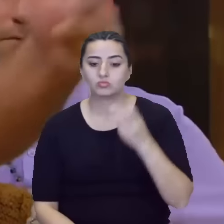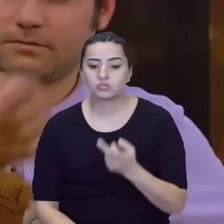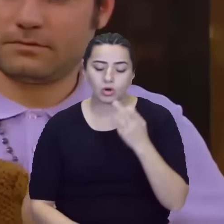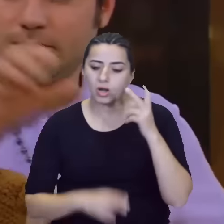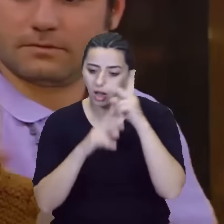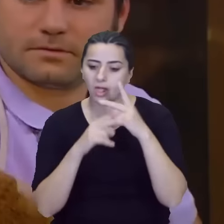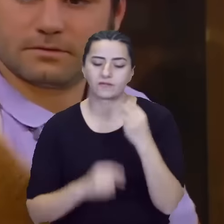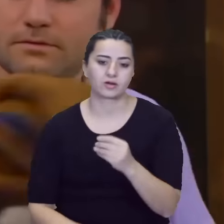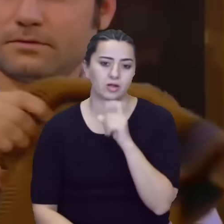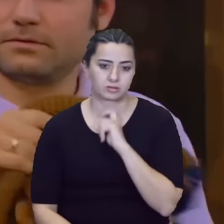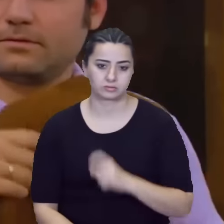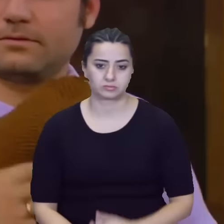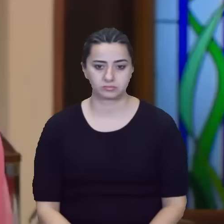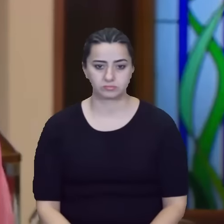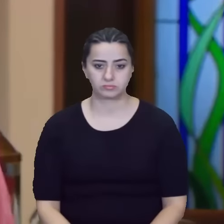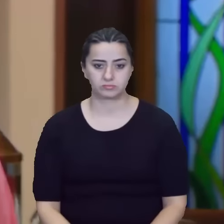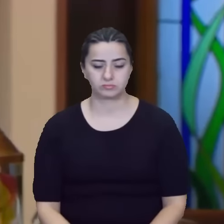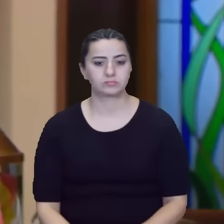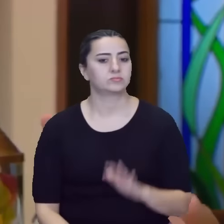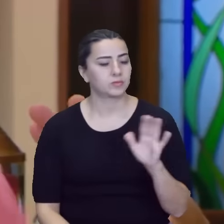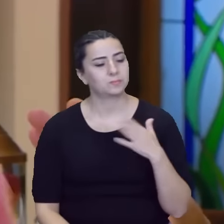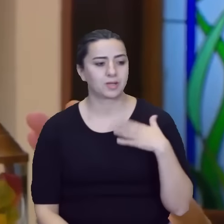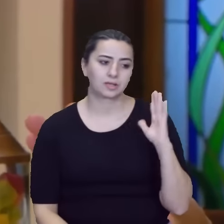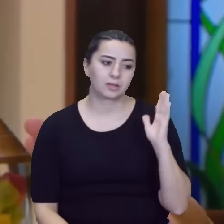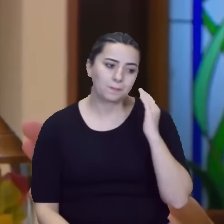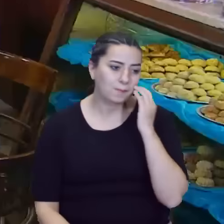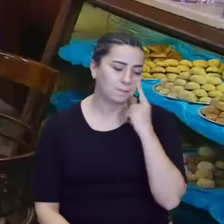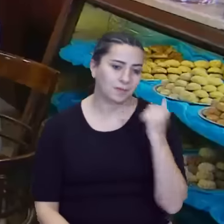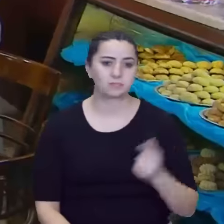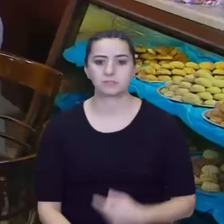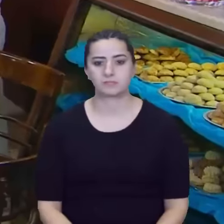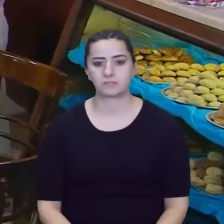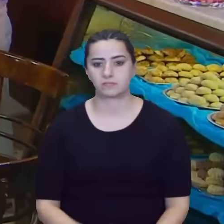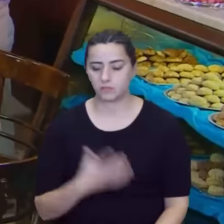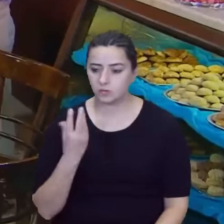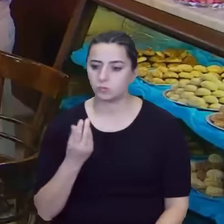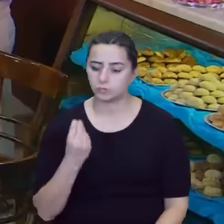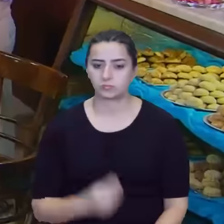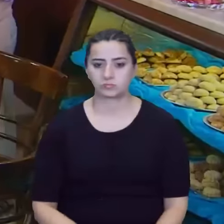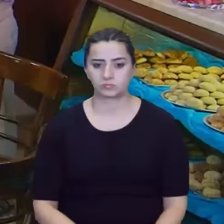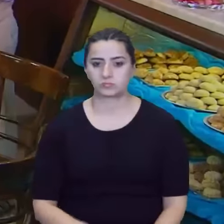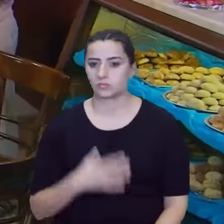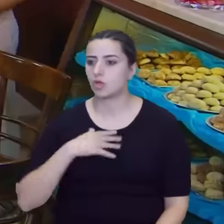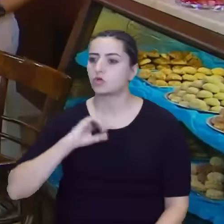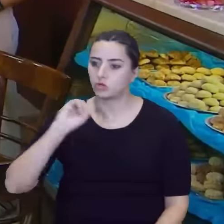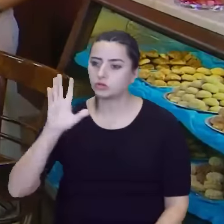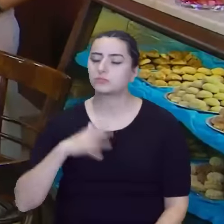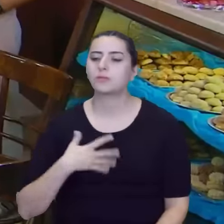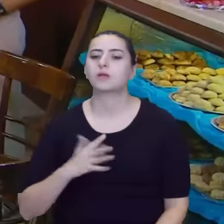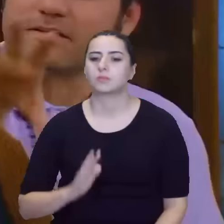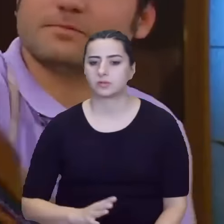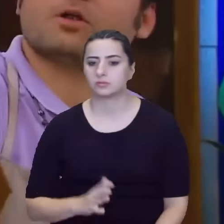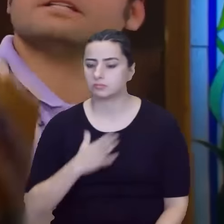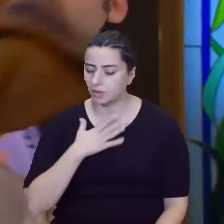Boşuna umutlandırmış oluyorsunuz kadına. Şahin yine aldı elinden tamam, hırkayı. Ben gideyim babaanneme bakayım. Heh, hemen aç, onu şey yap. Tamam, yorulacağım. Tamam, merak